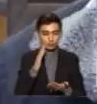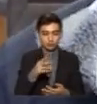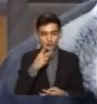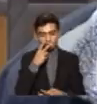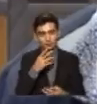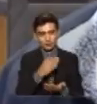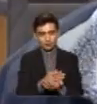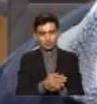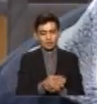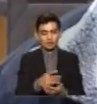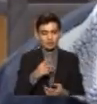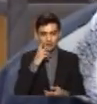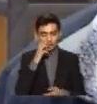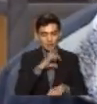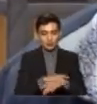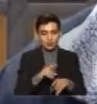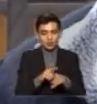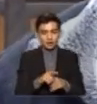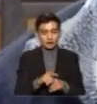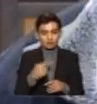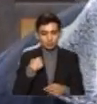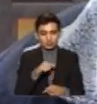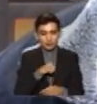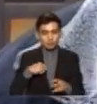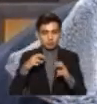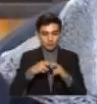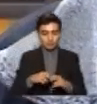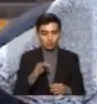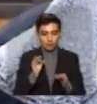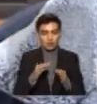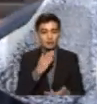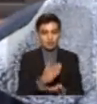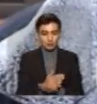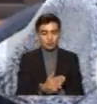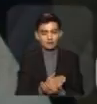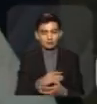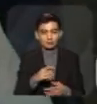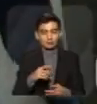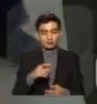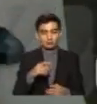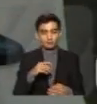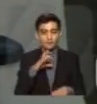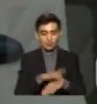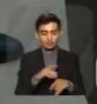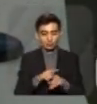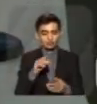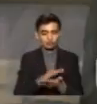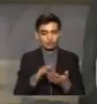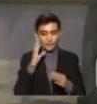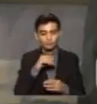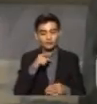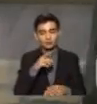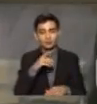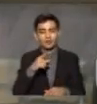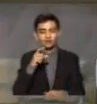сразу же, видно даже. Мы же проверили, нормально. Есть результат. Эффективность установки доказана, а